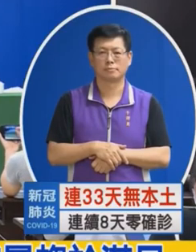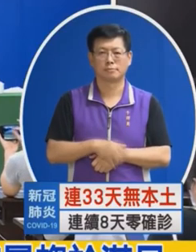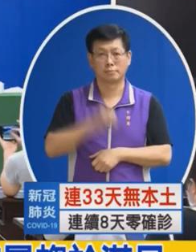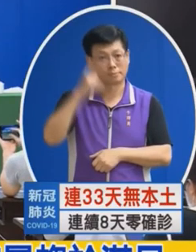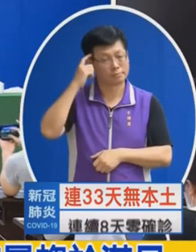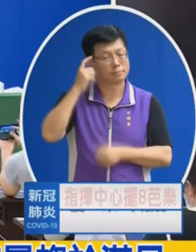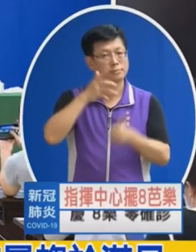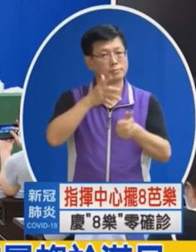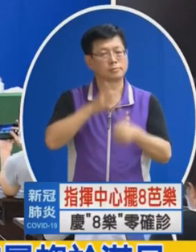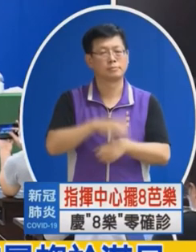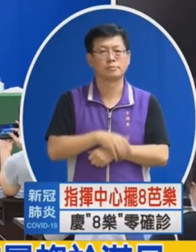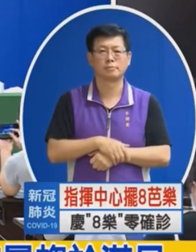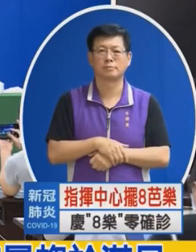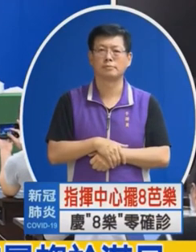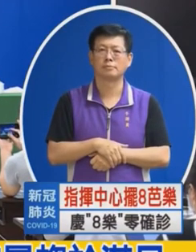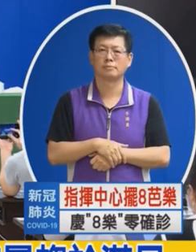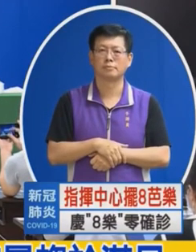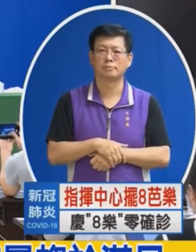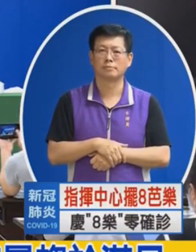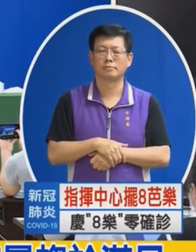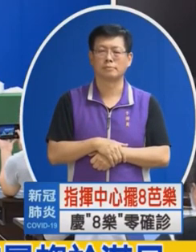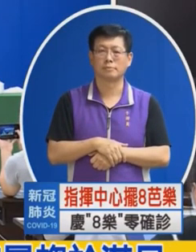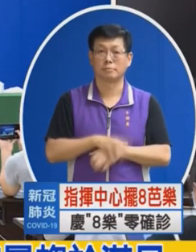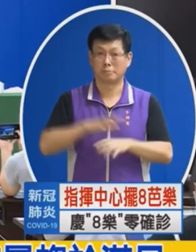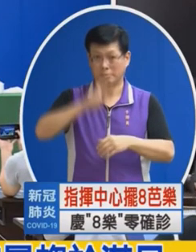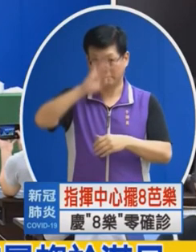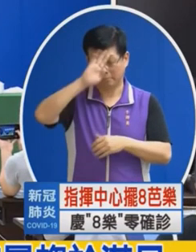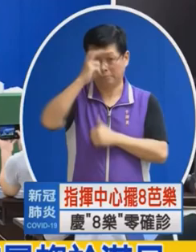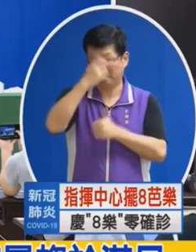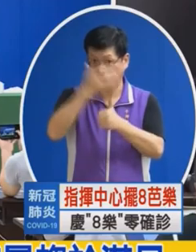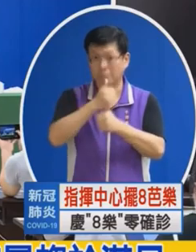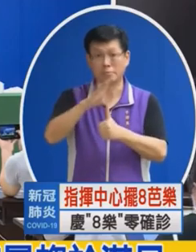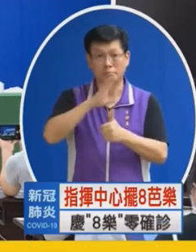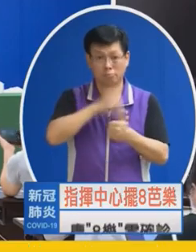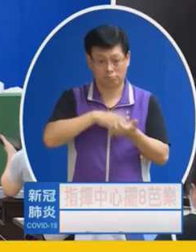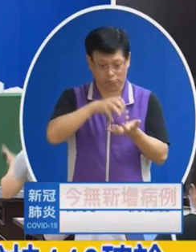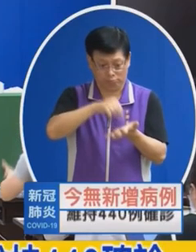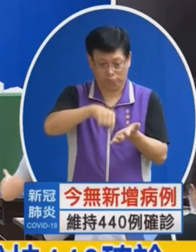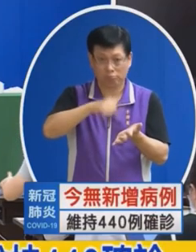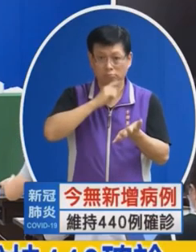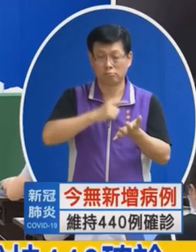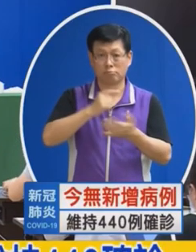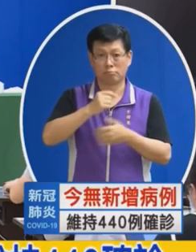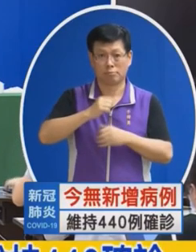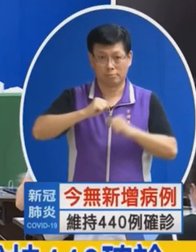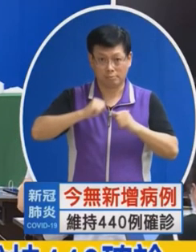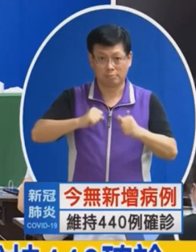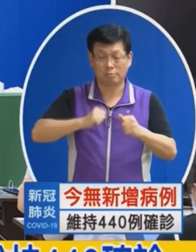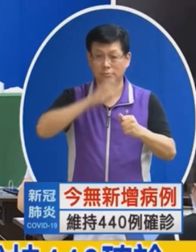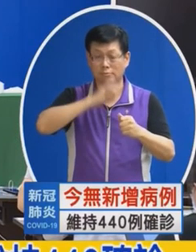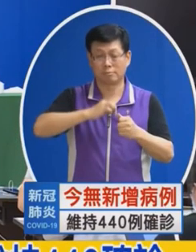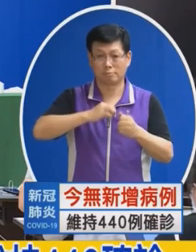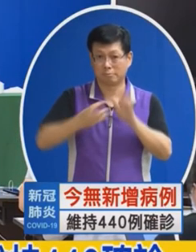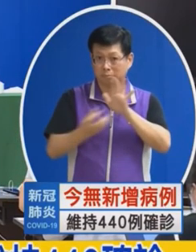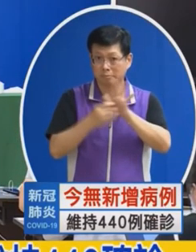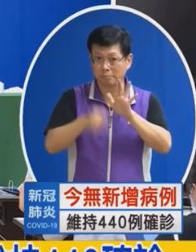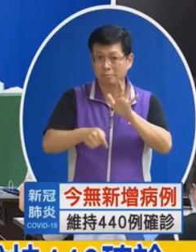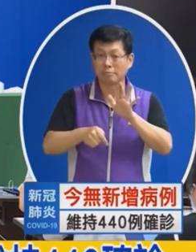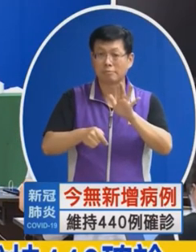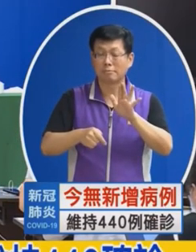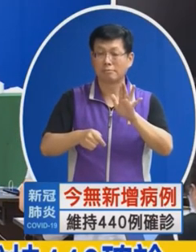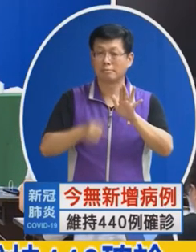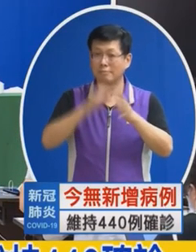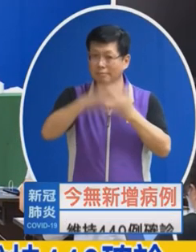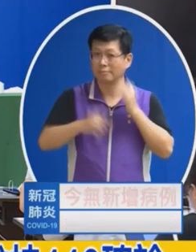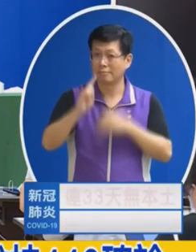不好意思，我想请问一下，因为疾管署这边已经有认证健康指标为护旅行社，那我想问一下这个认证